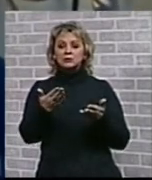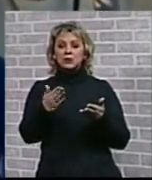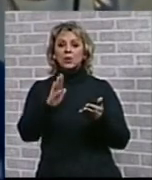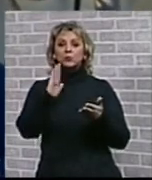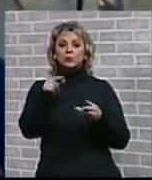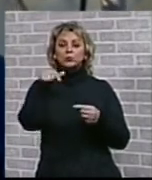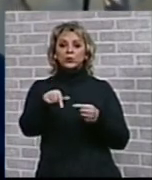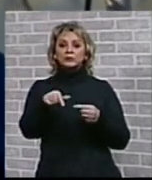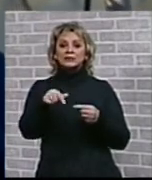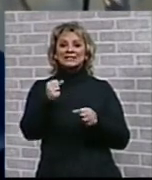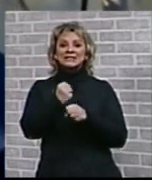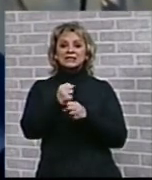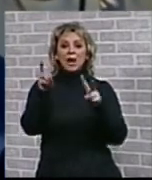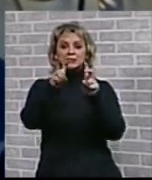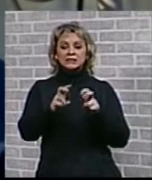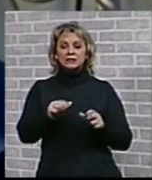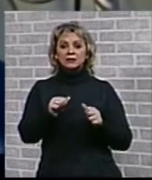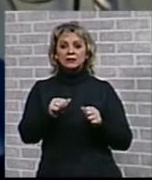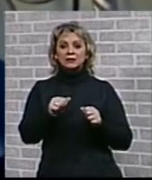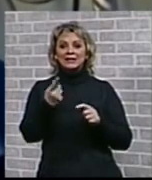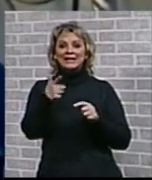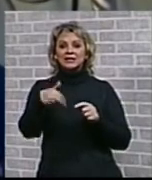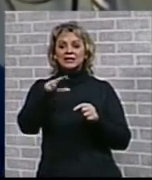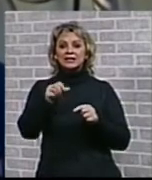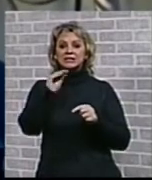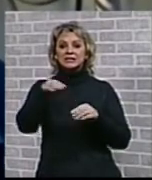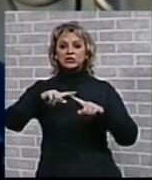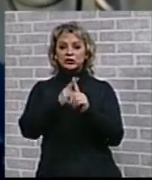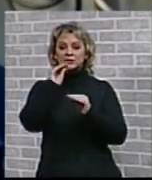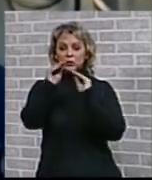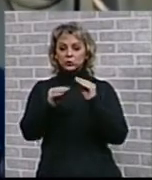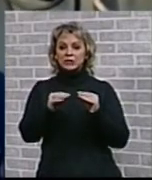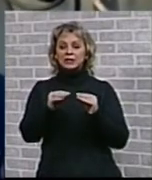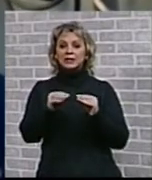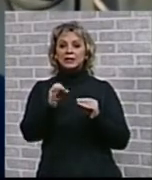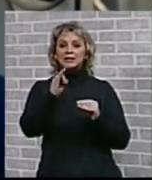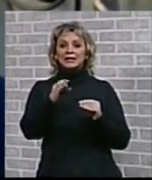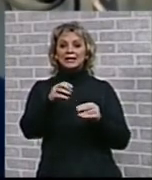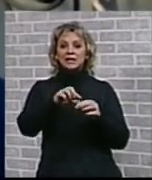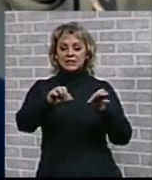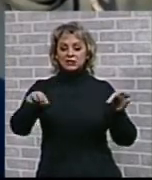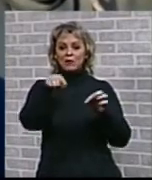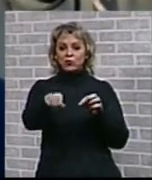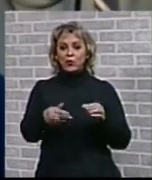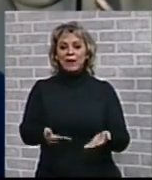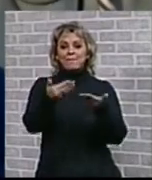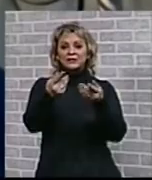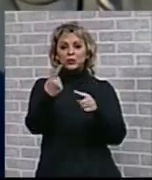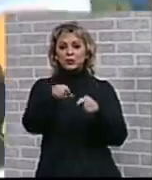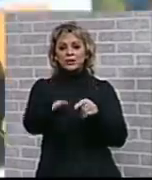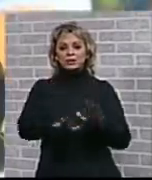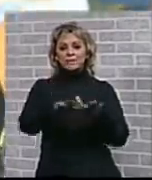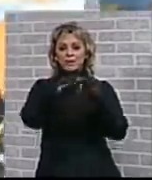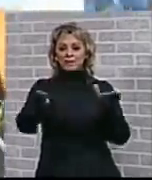будет производиться обследование гидротехнического сооружения и остроповка предметов и подъем их на